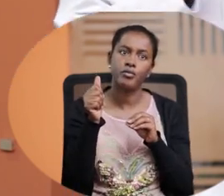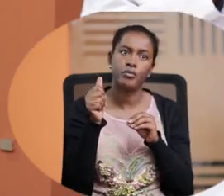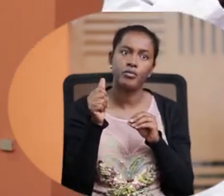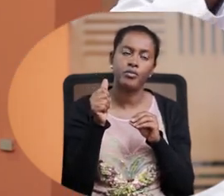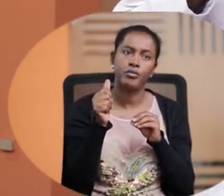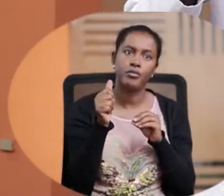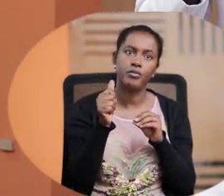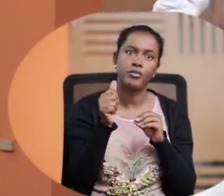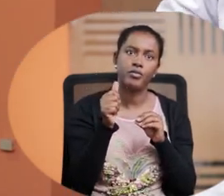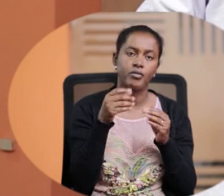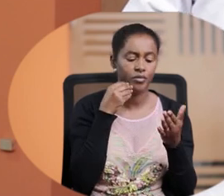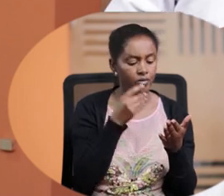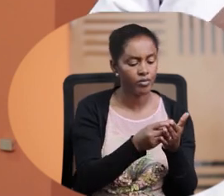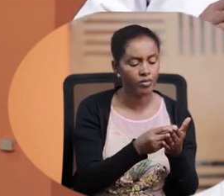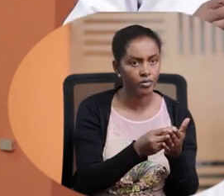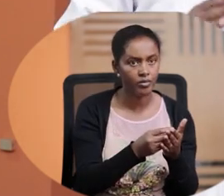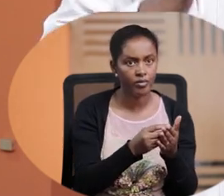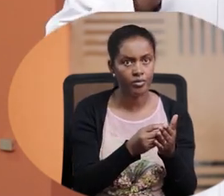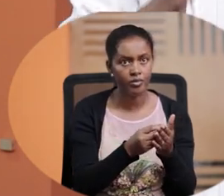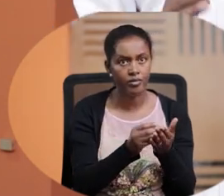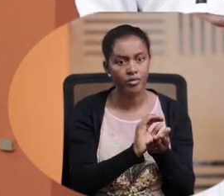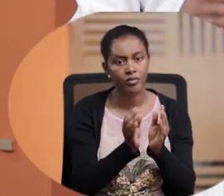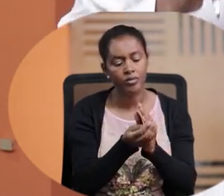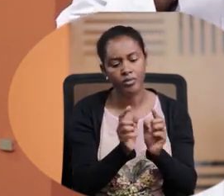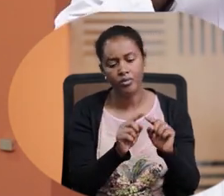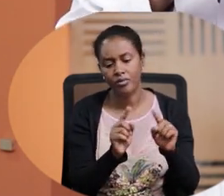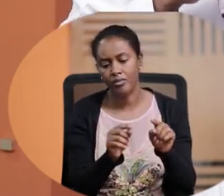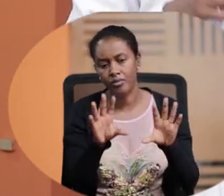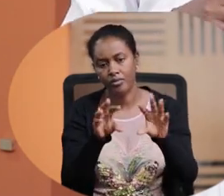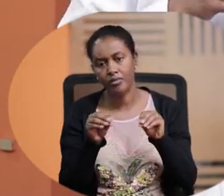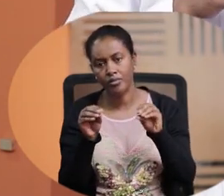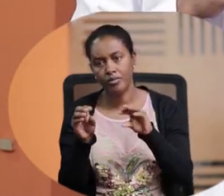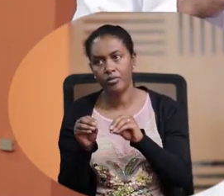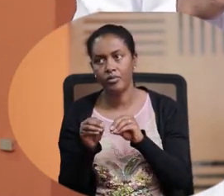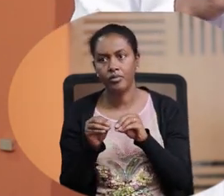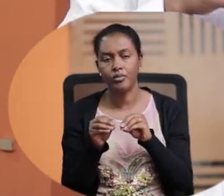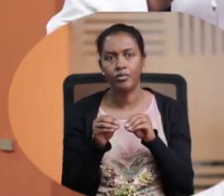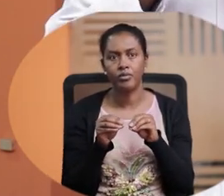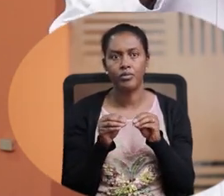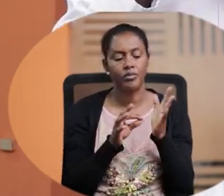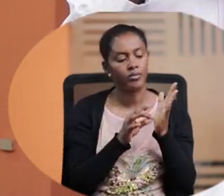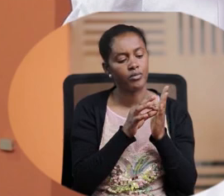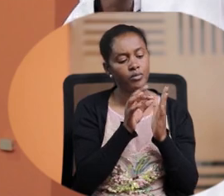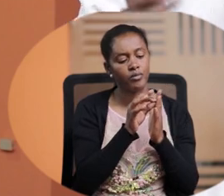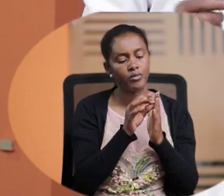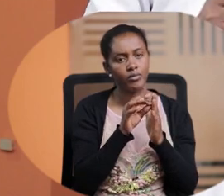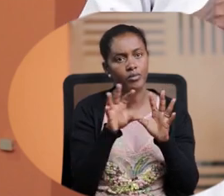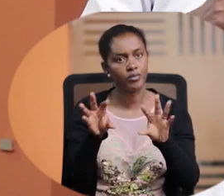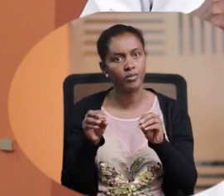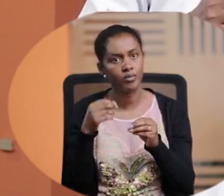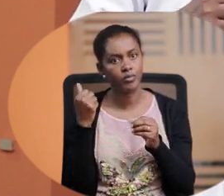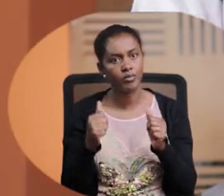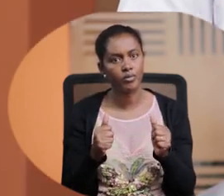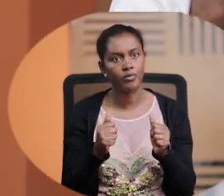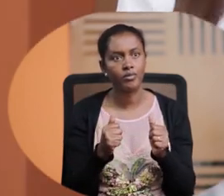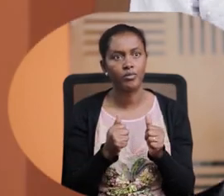keenya kan bifa garaa garaatiin funaaname data yeroo funaannu lakkaa'uudhaan funaanuu dandeenya akkasumas gaafannoo dhiyeessuudhaan